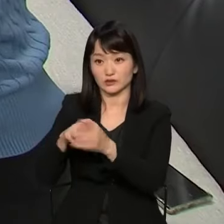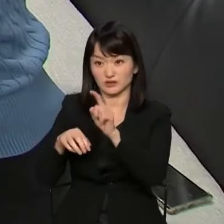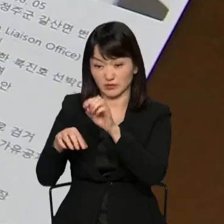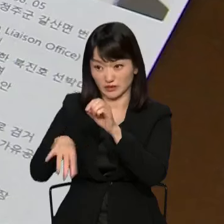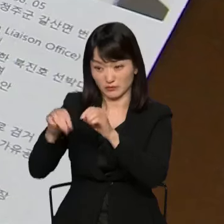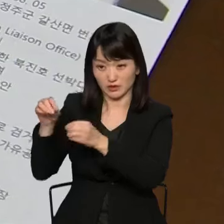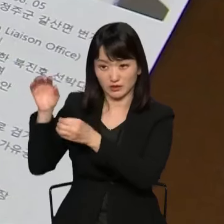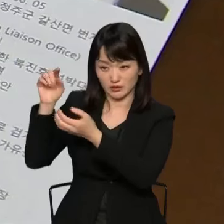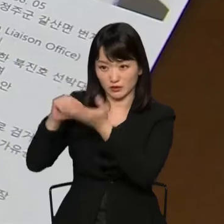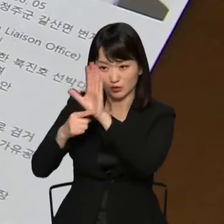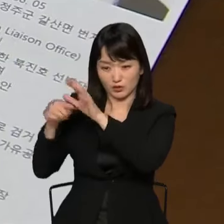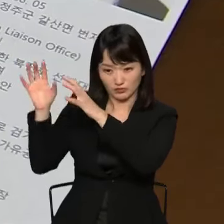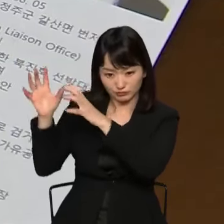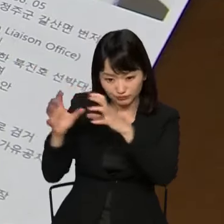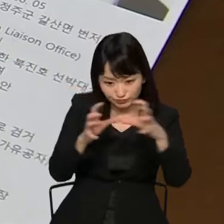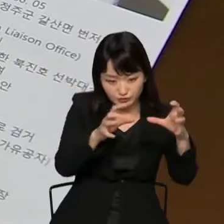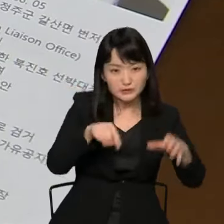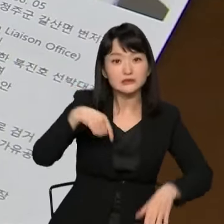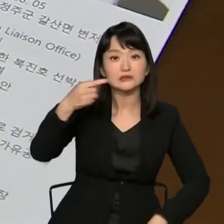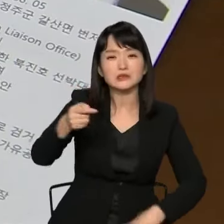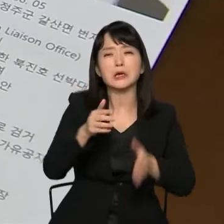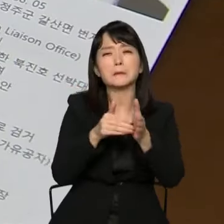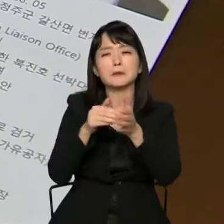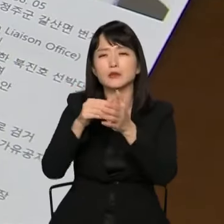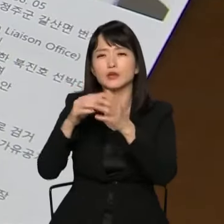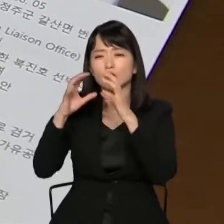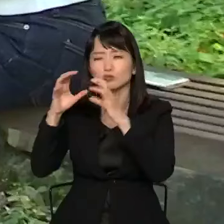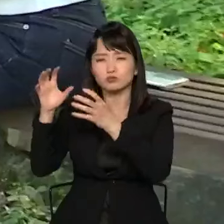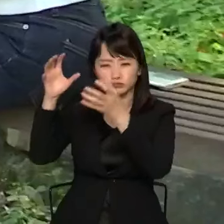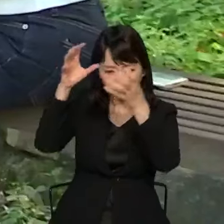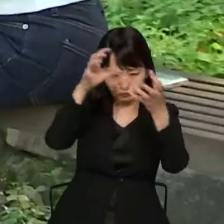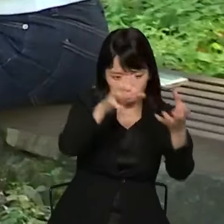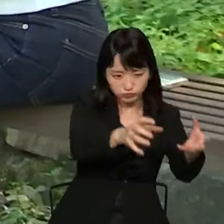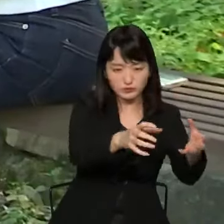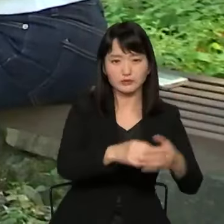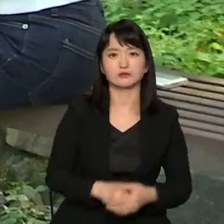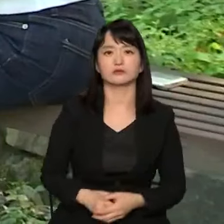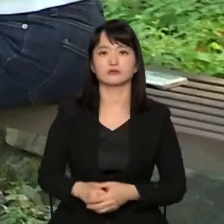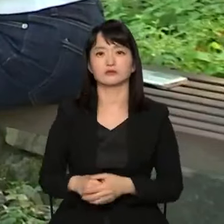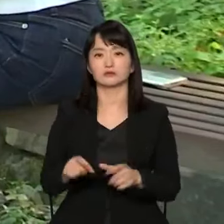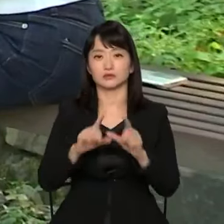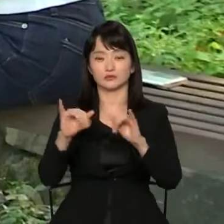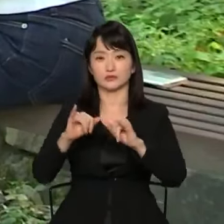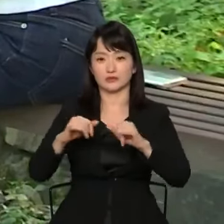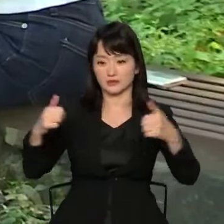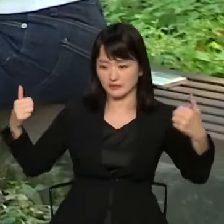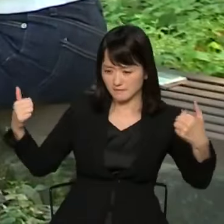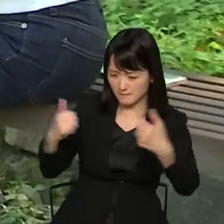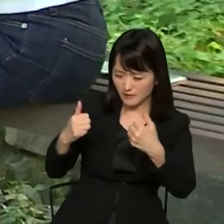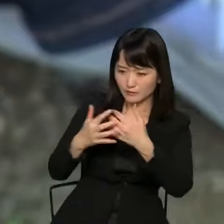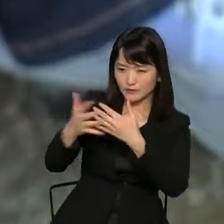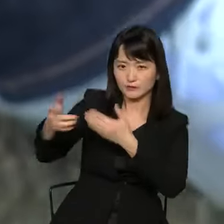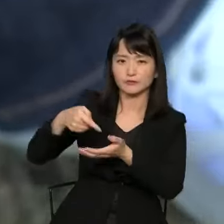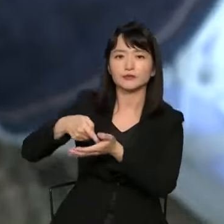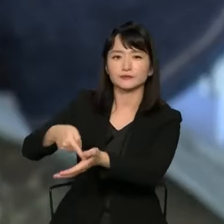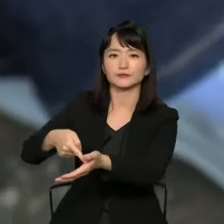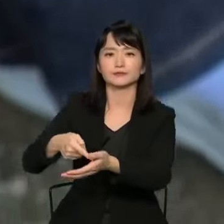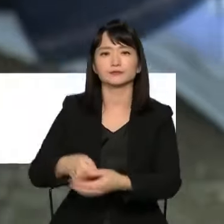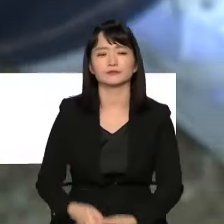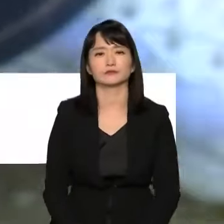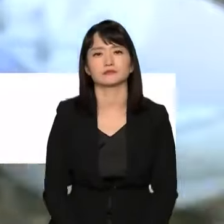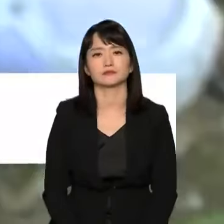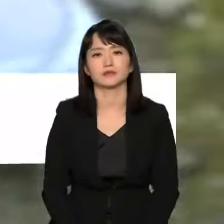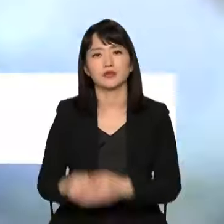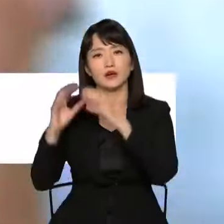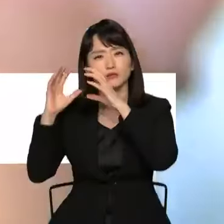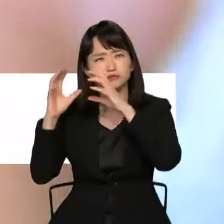살포하고 이후엔 비공개로 날리겠다고도 했습니다. 주민들도 맞불 집회 신고를 해둔 상태. 막아야